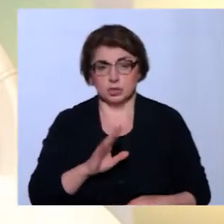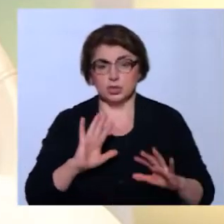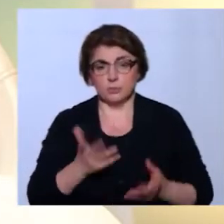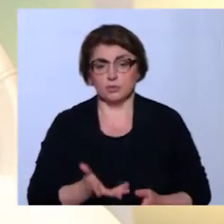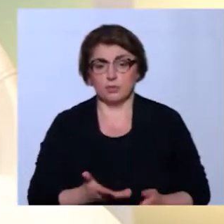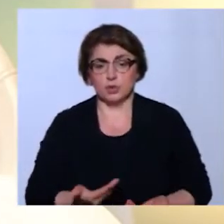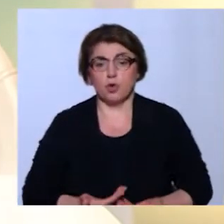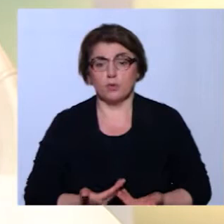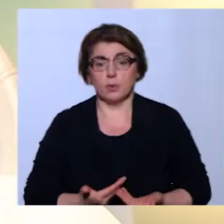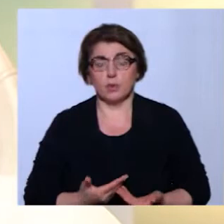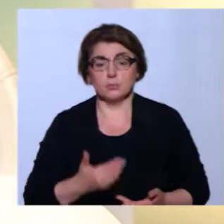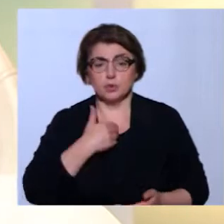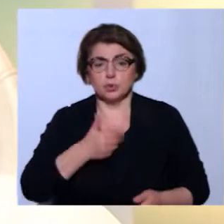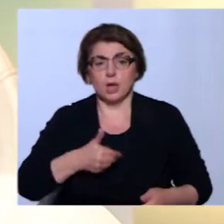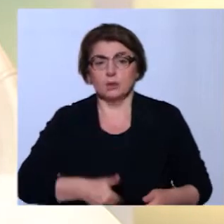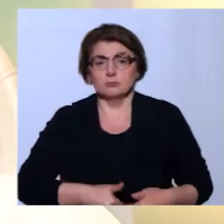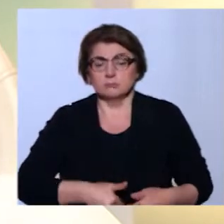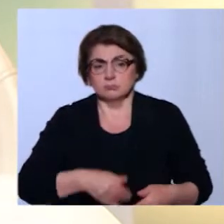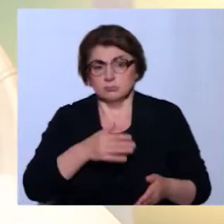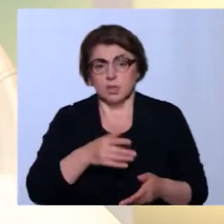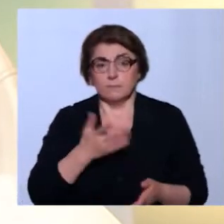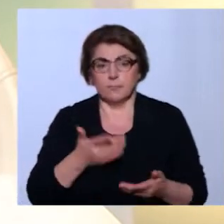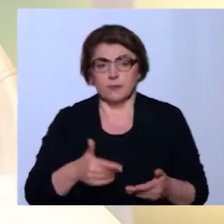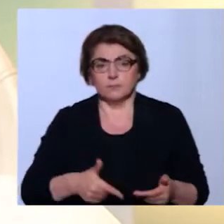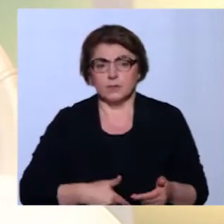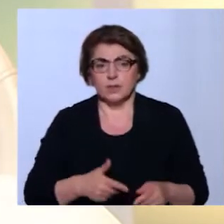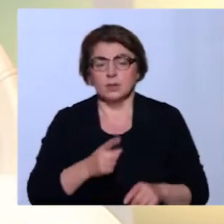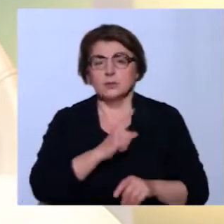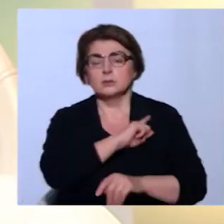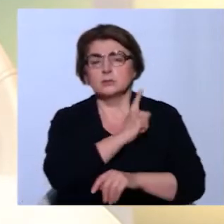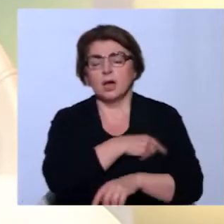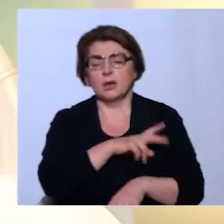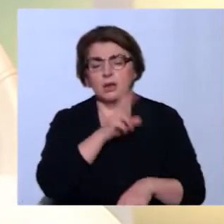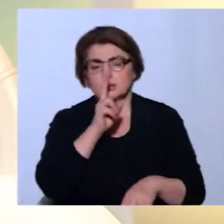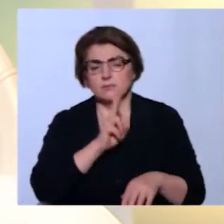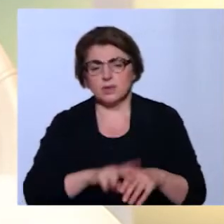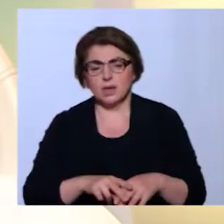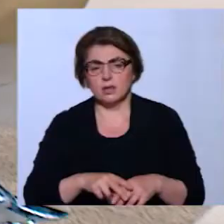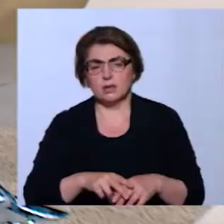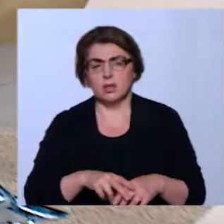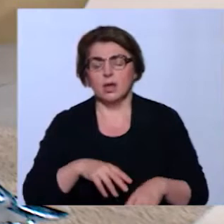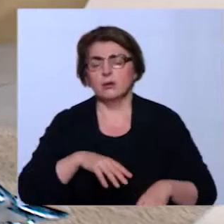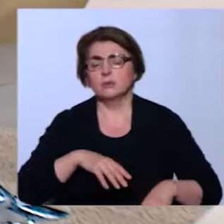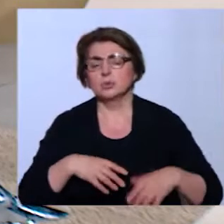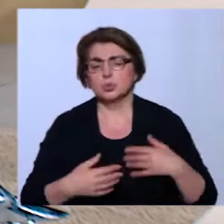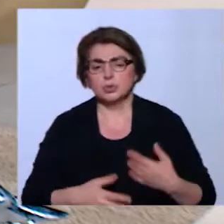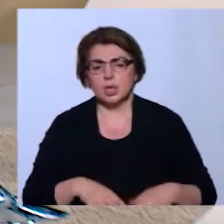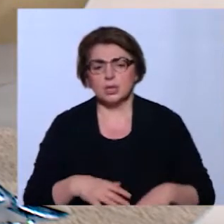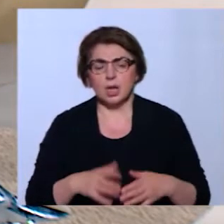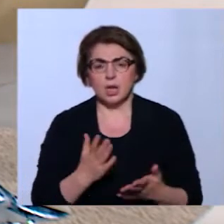შემთხვევა ცხოვრებაში, რომ მოგიწია შიმშილი, თუ იშიმშილებ რაღაც ძალას კარგავ, უენერგიოთ ახარ